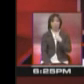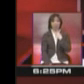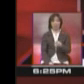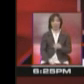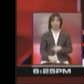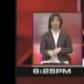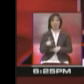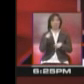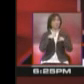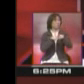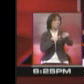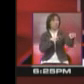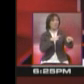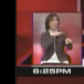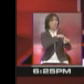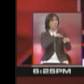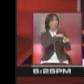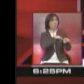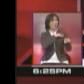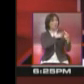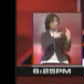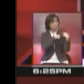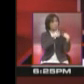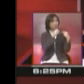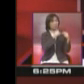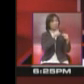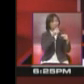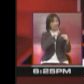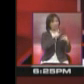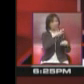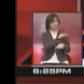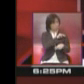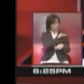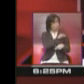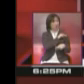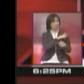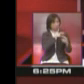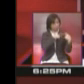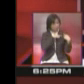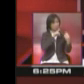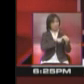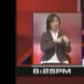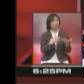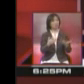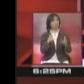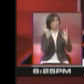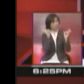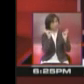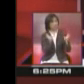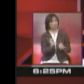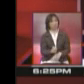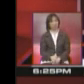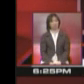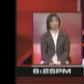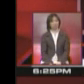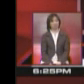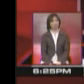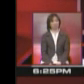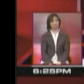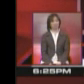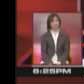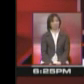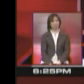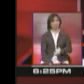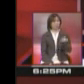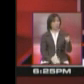moral obligation and responsibility to this whole thing. Because people follow them, they